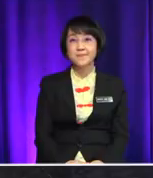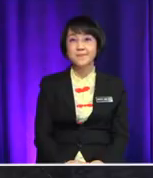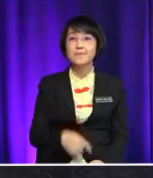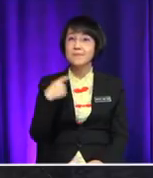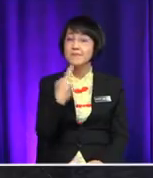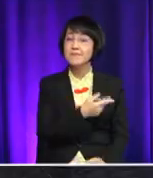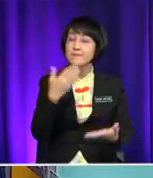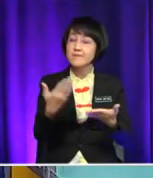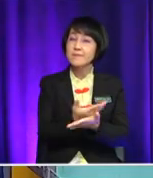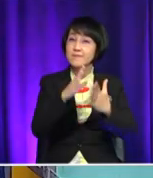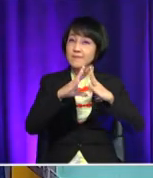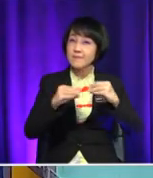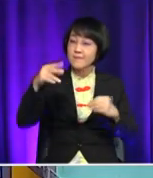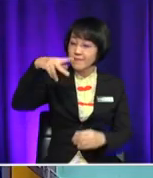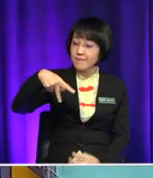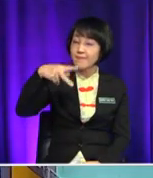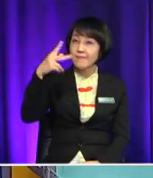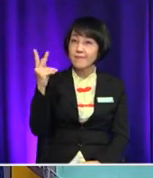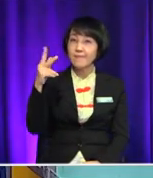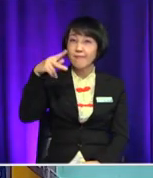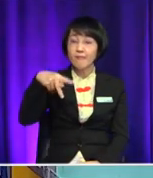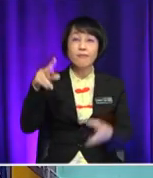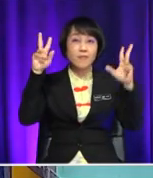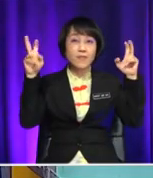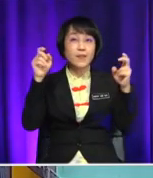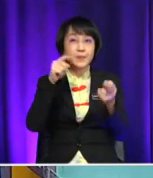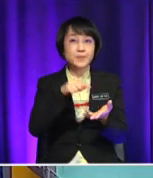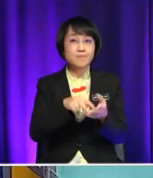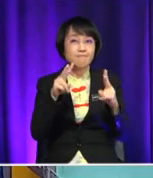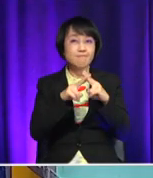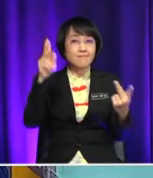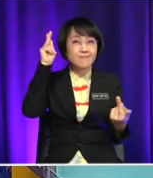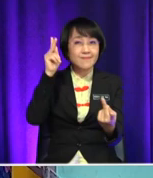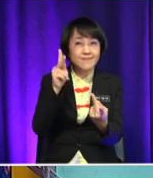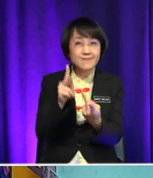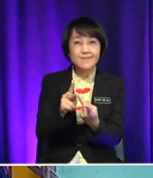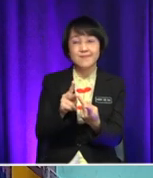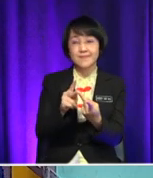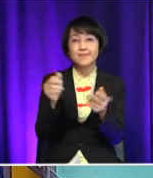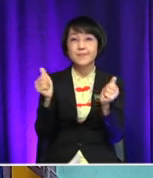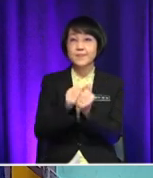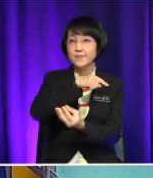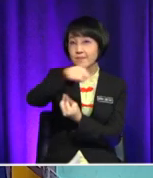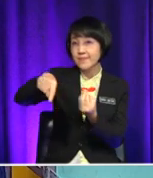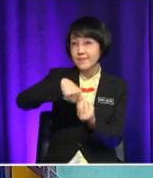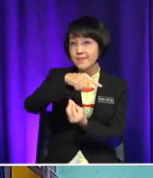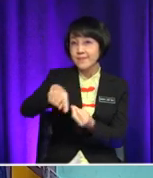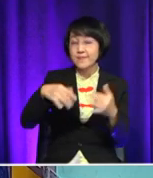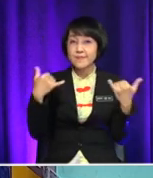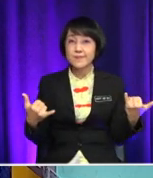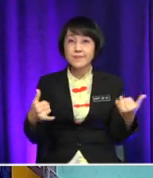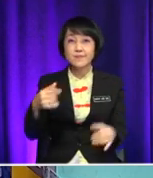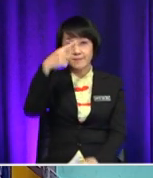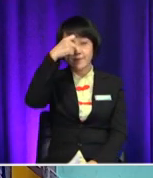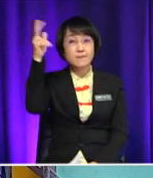jadi tajuk ini sangat bertepatan lah dengan versi sekitaran pada masa kini yaitu pihak kerajaan